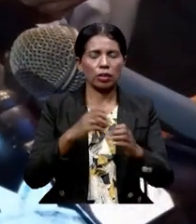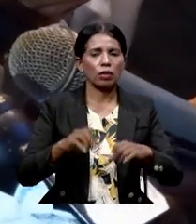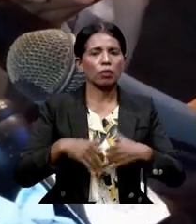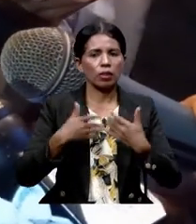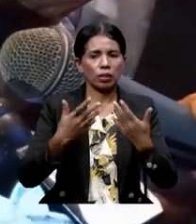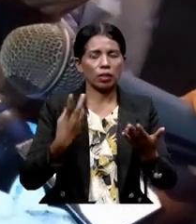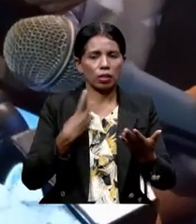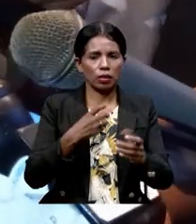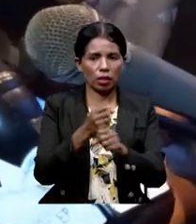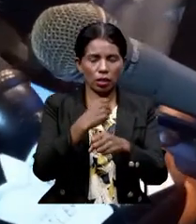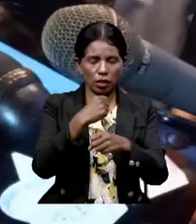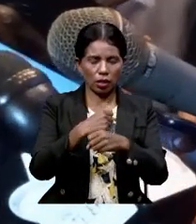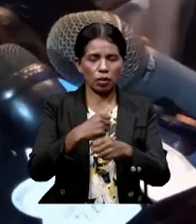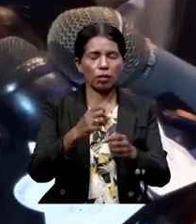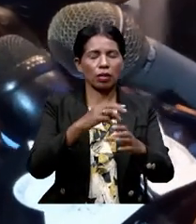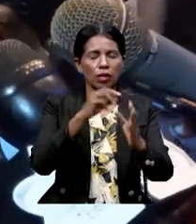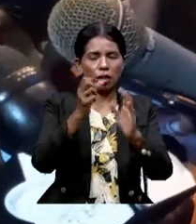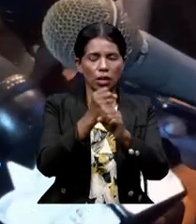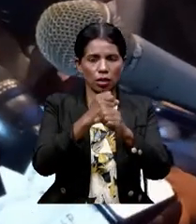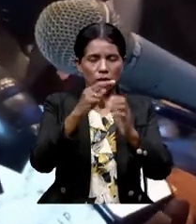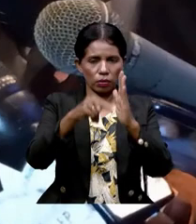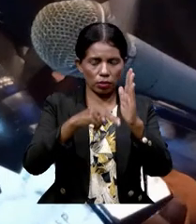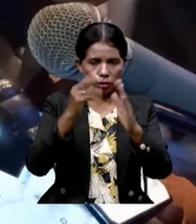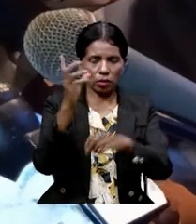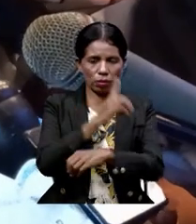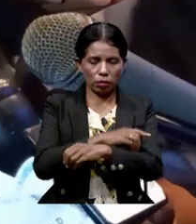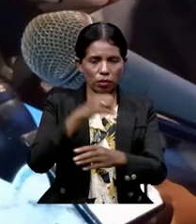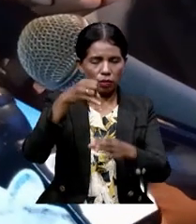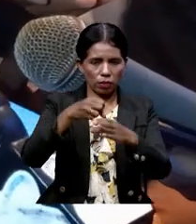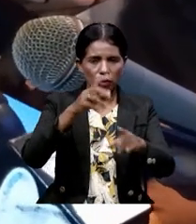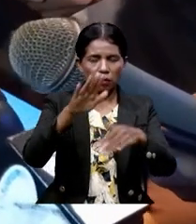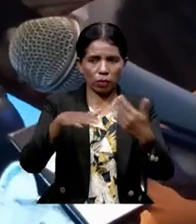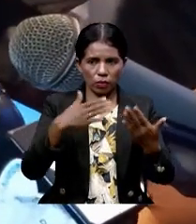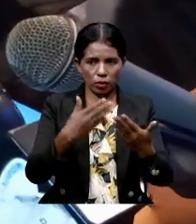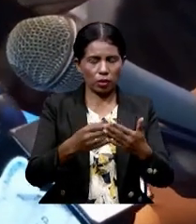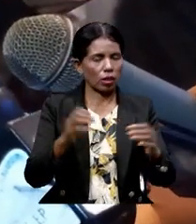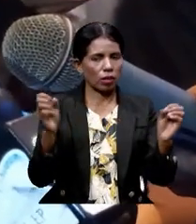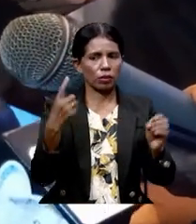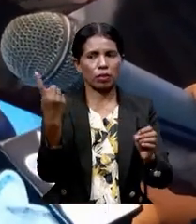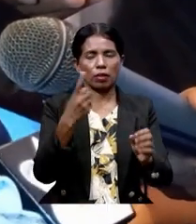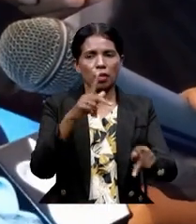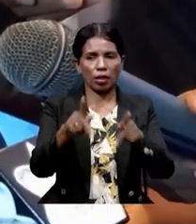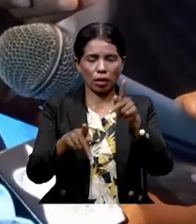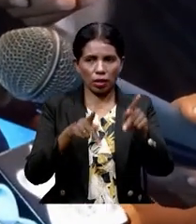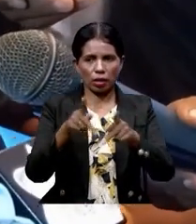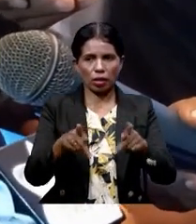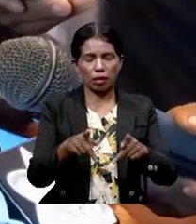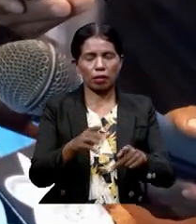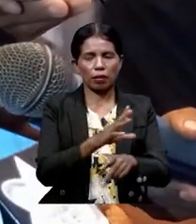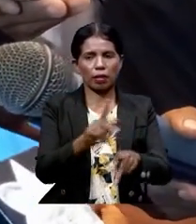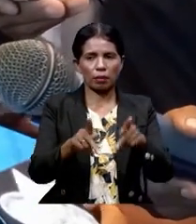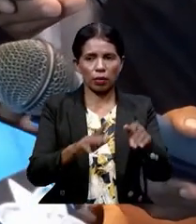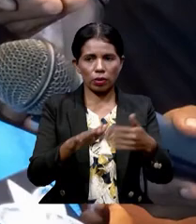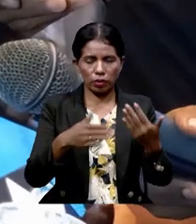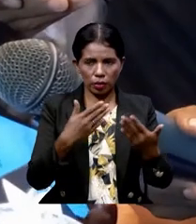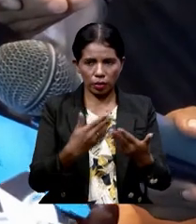ita produs notisi sira lor lorong involve ema hutu. Laos det ema sira top eight, maybe it